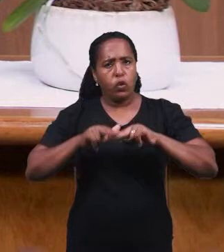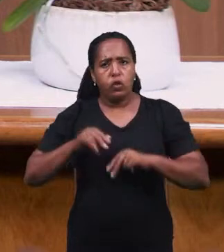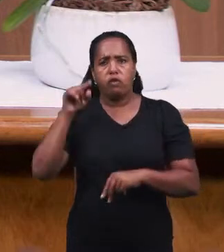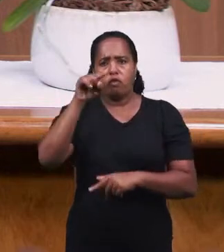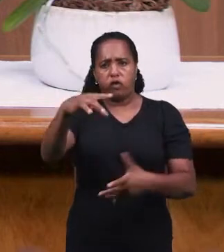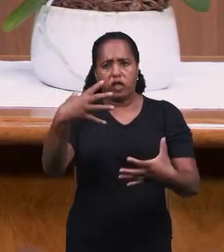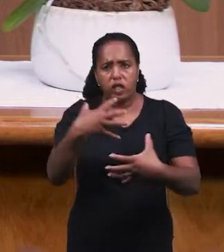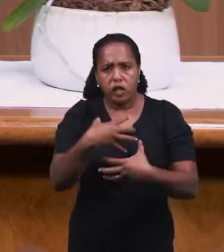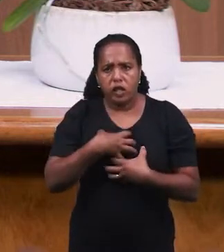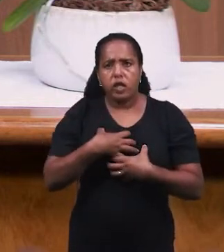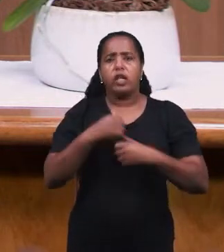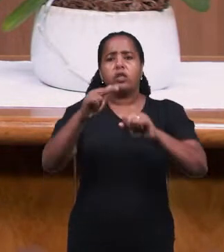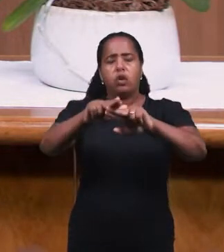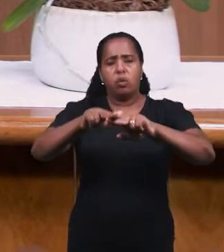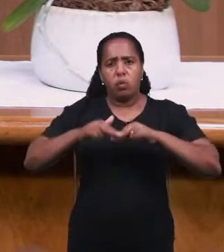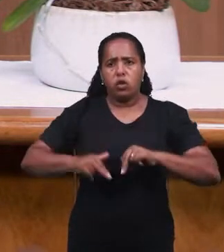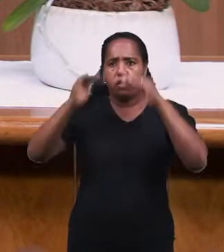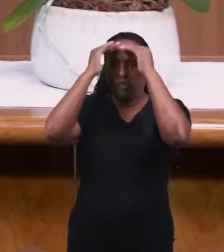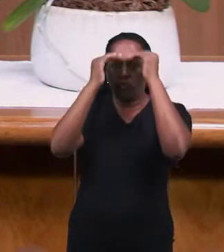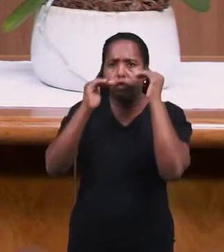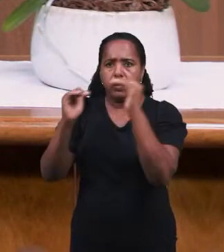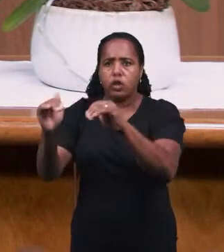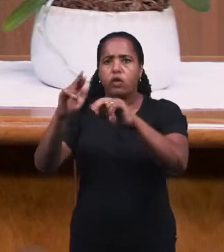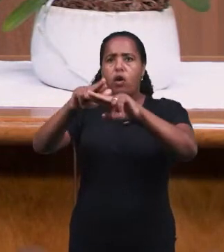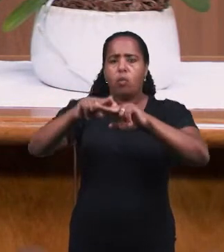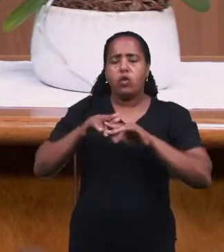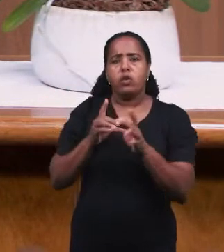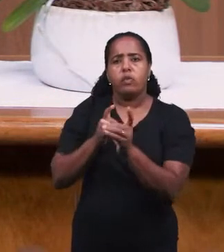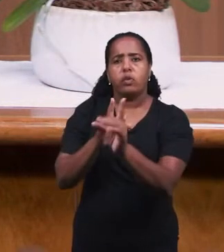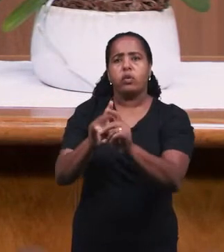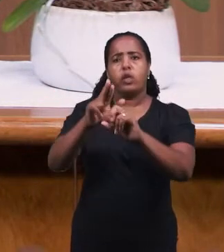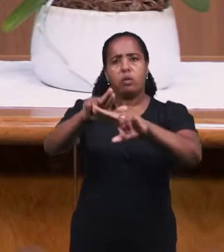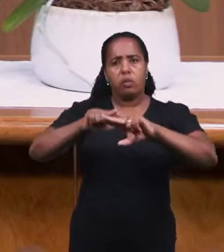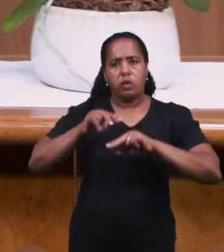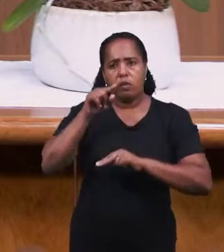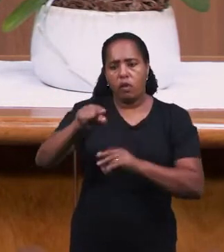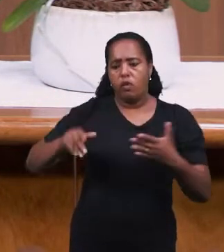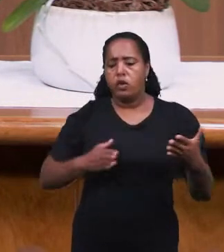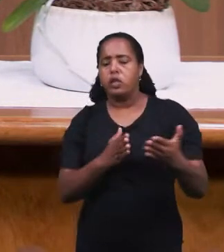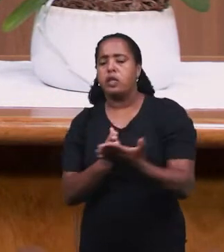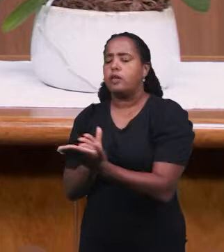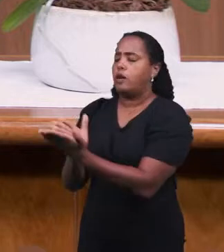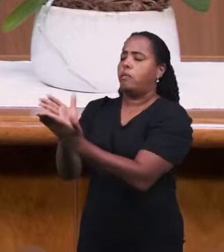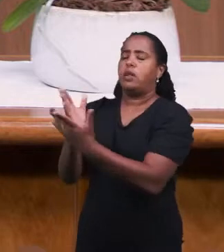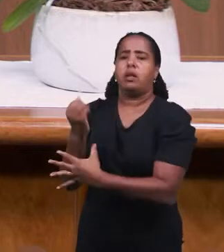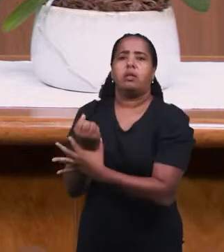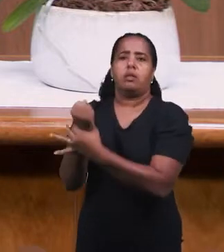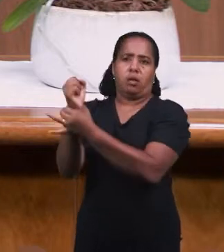Le Saint-Esprit qui opère dans toutes choses.